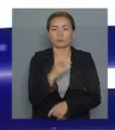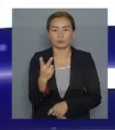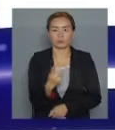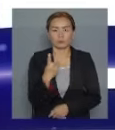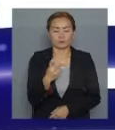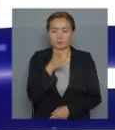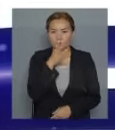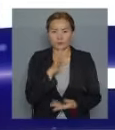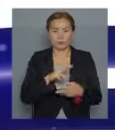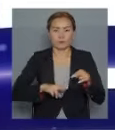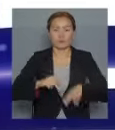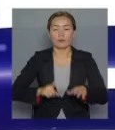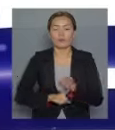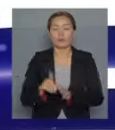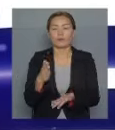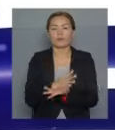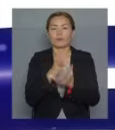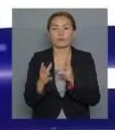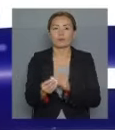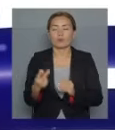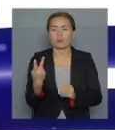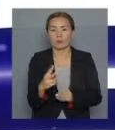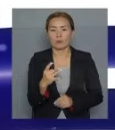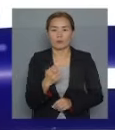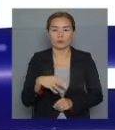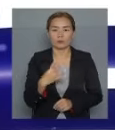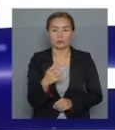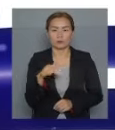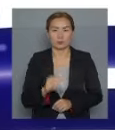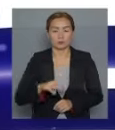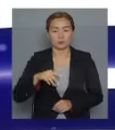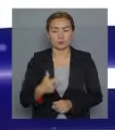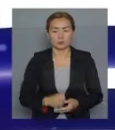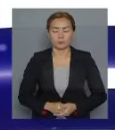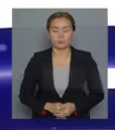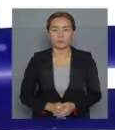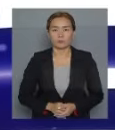екінші кезеңдегі жол құрылысы басталды. Жалпы құны 2 миллиард 400 мың теңгені құрайды.